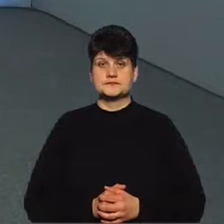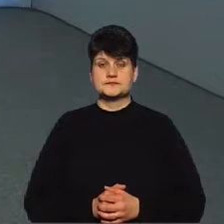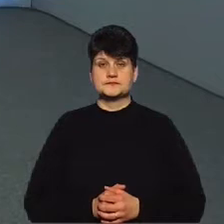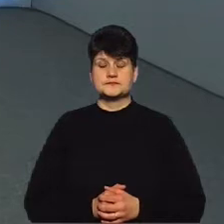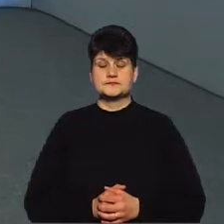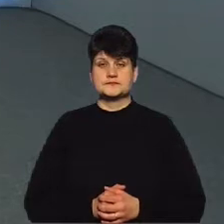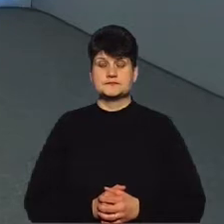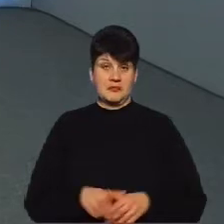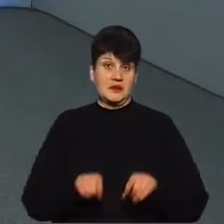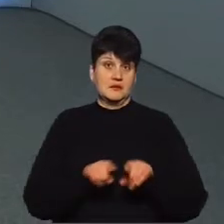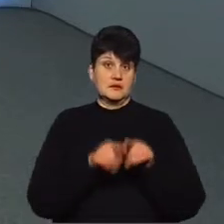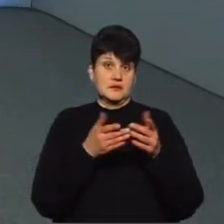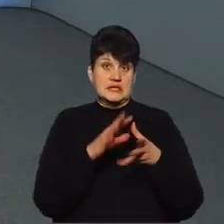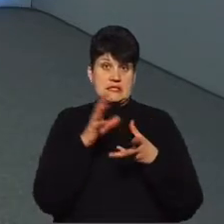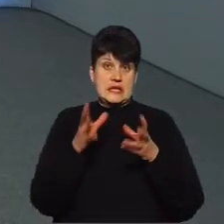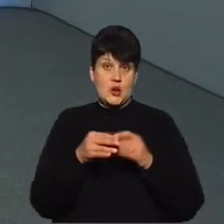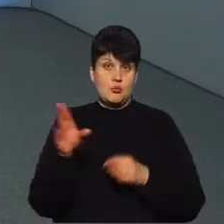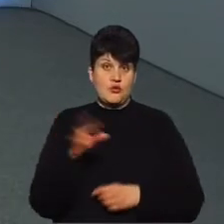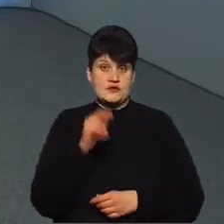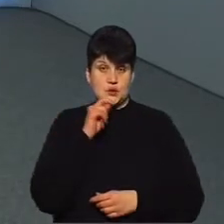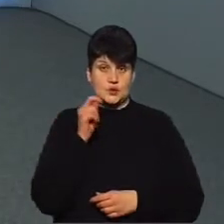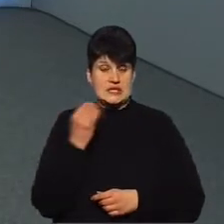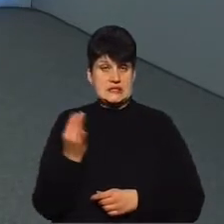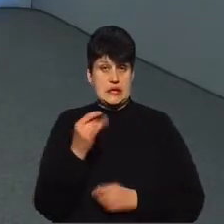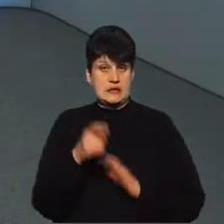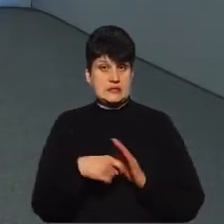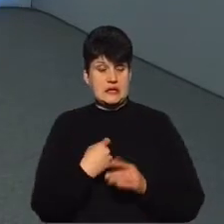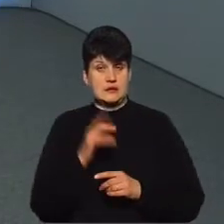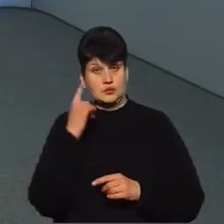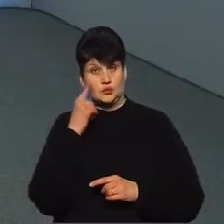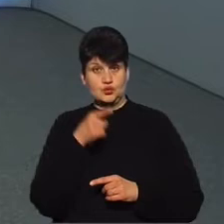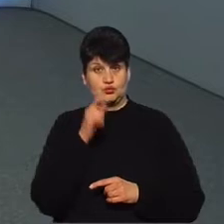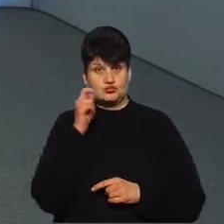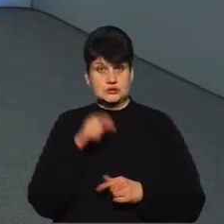Такі дані загалом по всій Україні. Цікаво дізнатися, як думають українці на Заході.